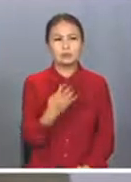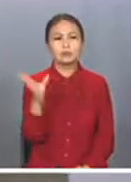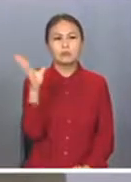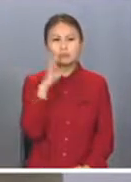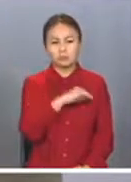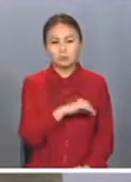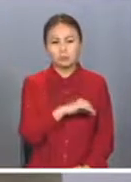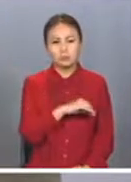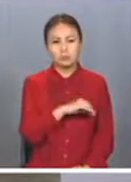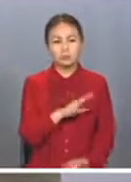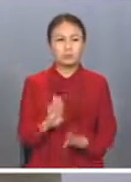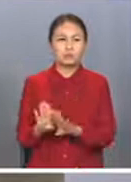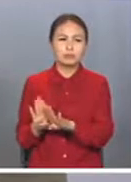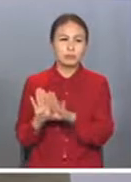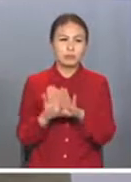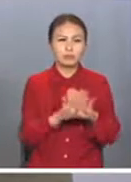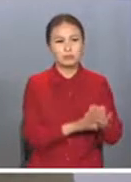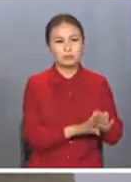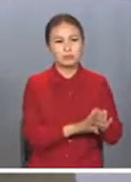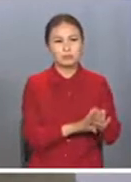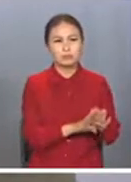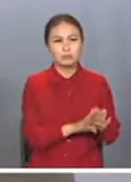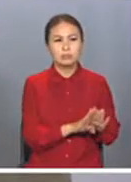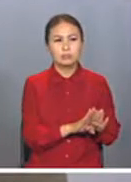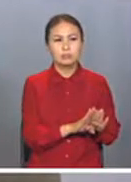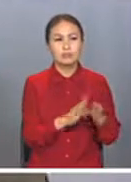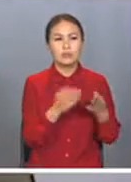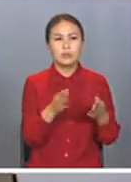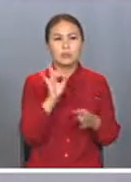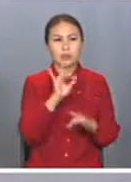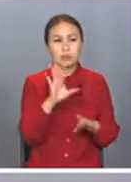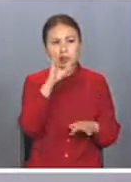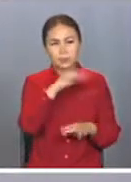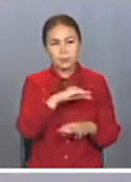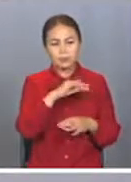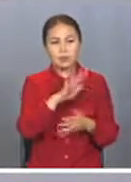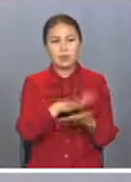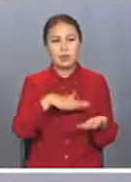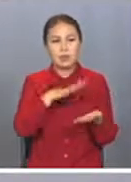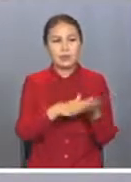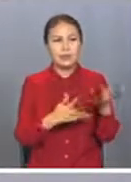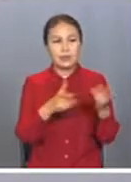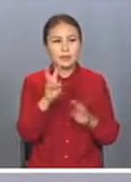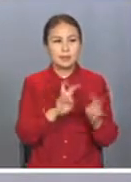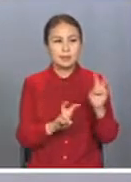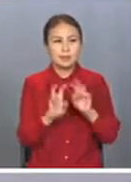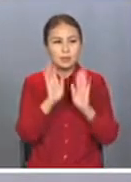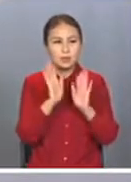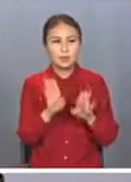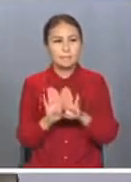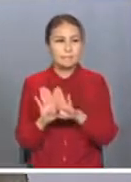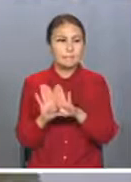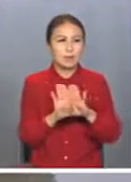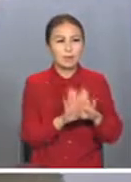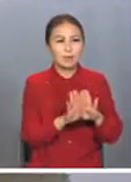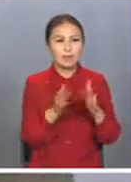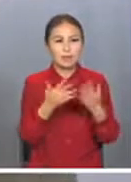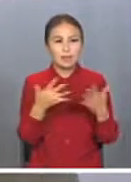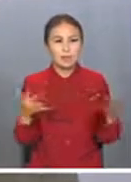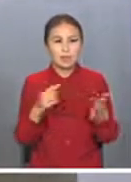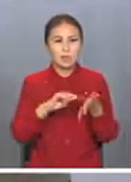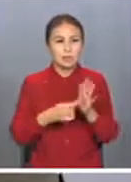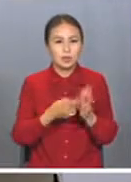де бірдей 4-ке бөлінеді деп айта аламын ғой? Айта аламын. Ары қарай іздейтін болсақ, бірдей көбейткіштер жоқ,